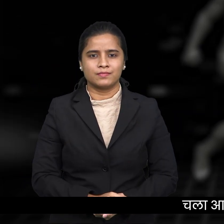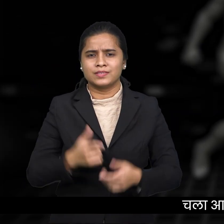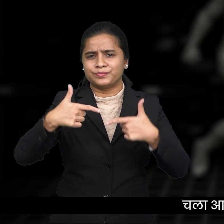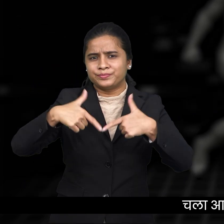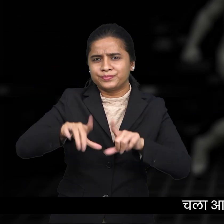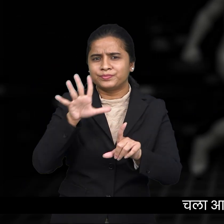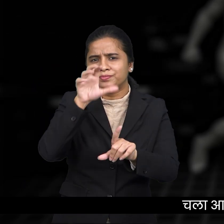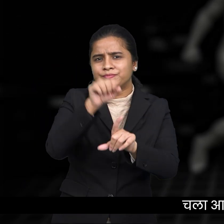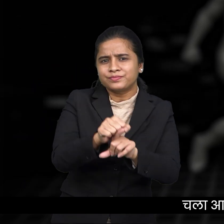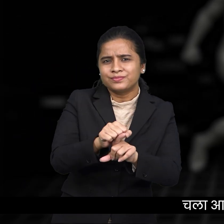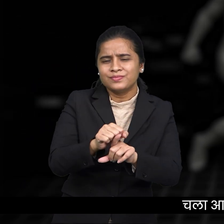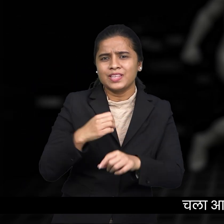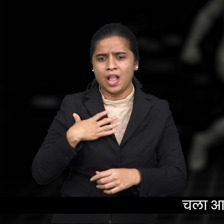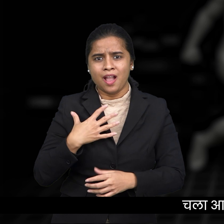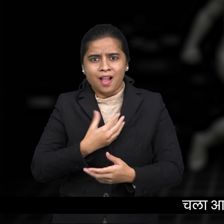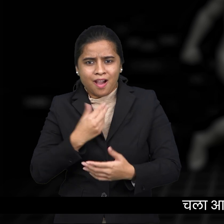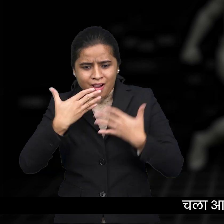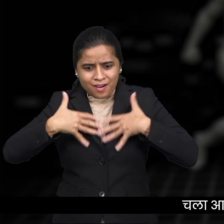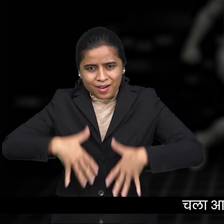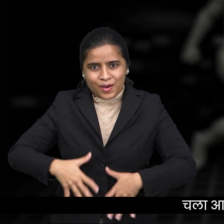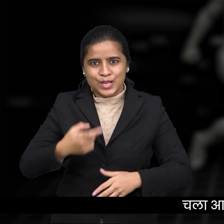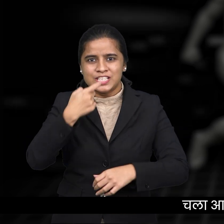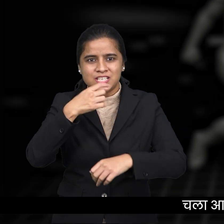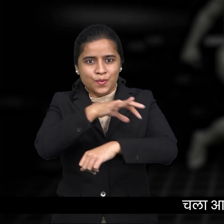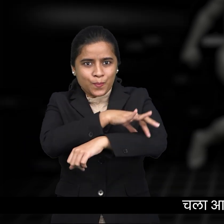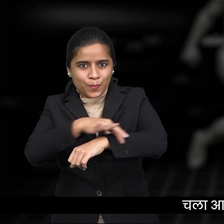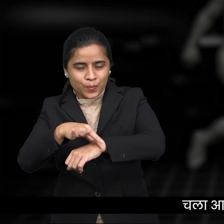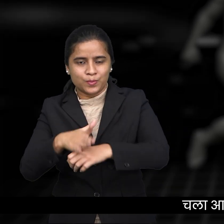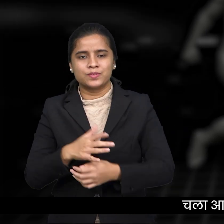चला आपली हाडे ओळखूया.